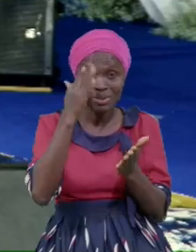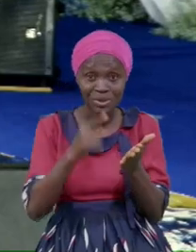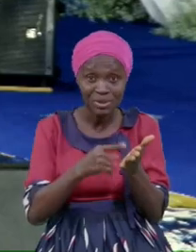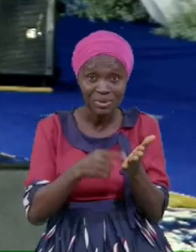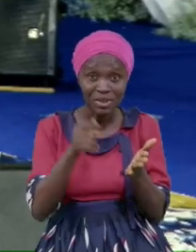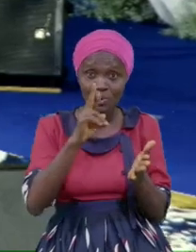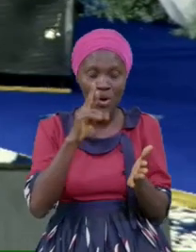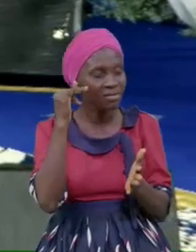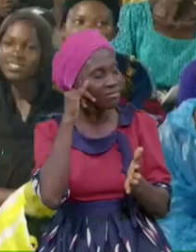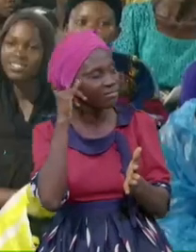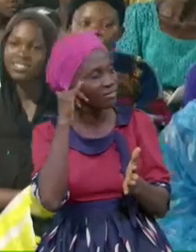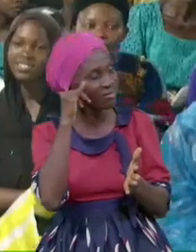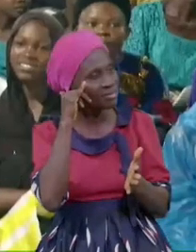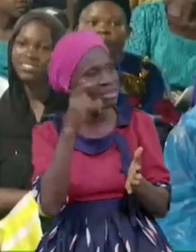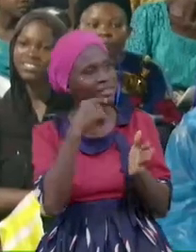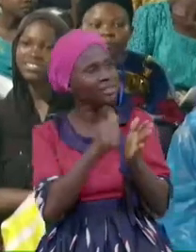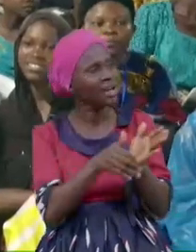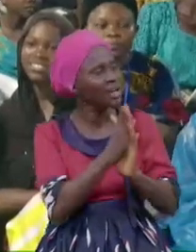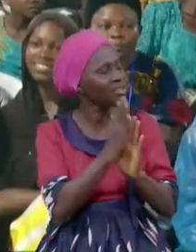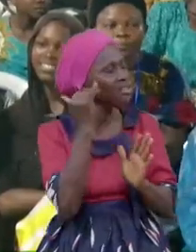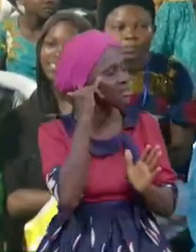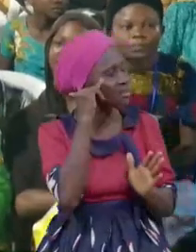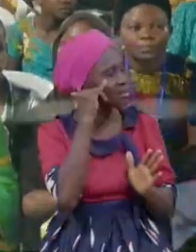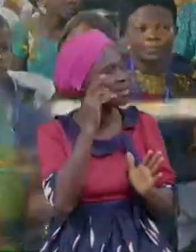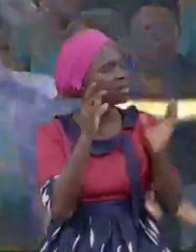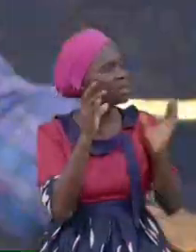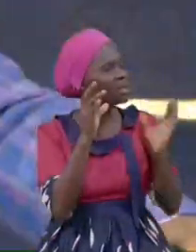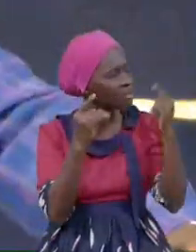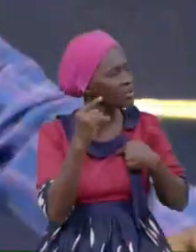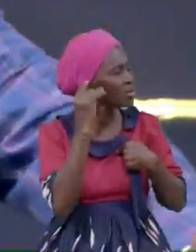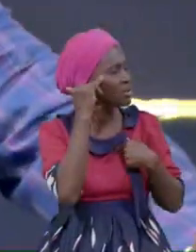parlez au téléphone. Tu dis, est-ce que tu m'entends? Est-ce que tu m'entends toujours?